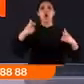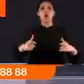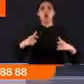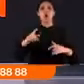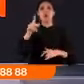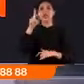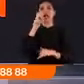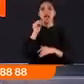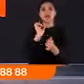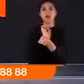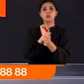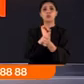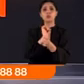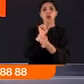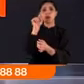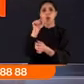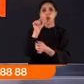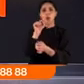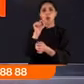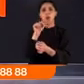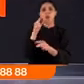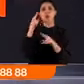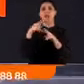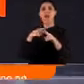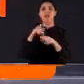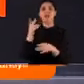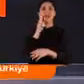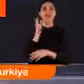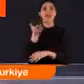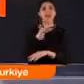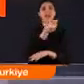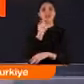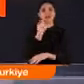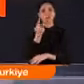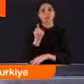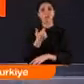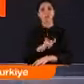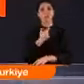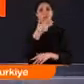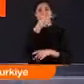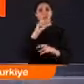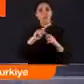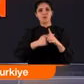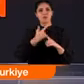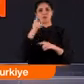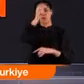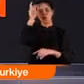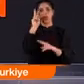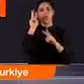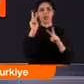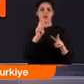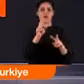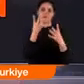haysiyet mutfağına ve onun avatar garsonlarına yakından bakacağız. Ve umarım benzer projeleri ülkemizde